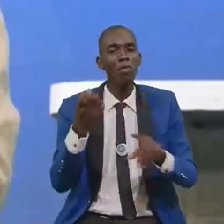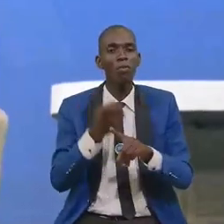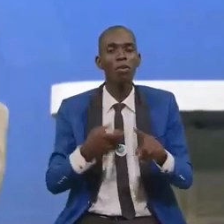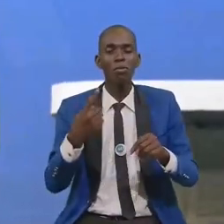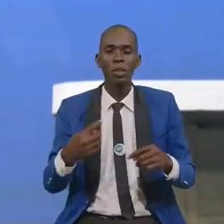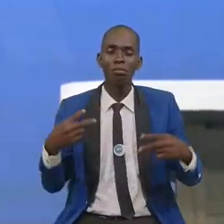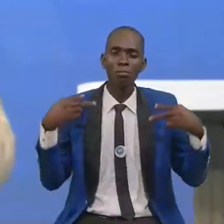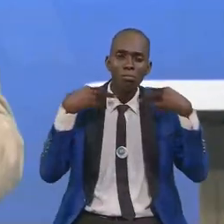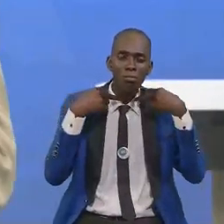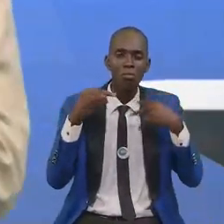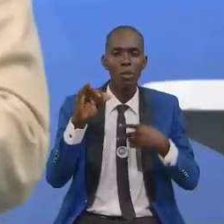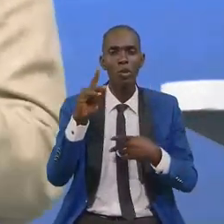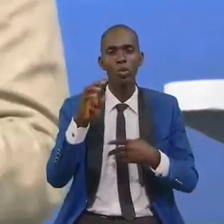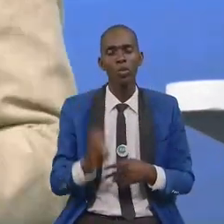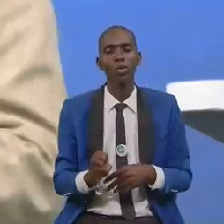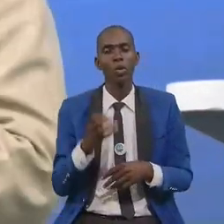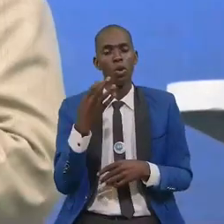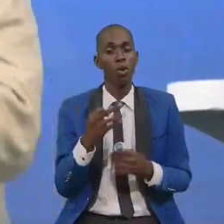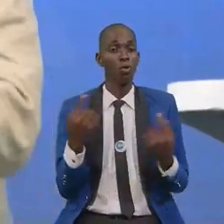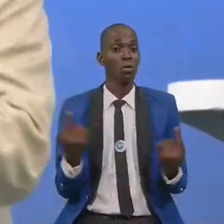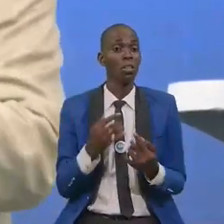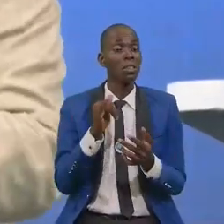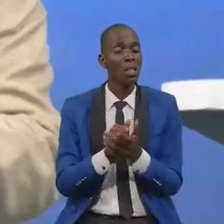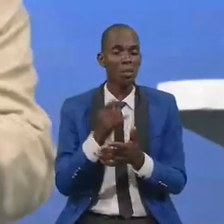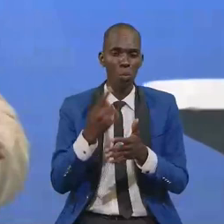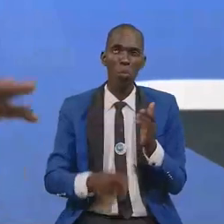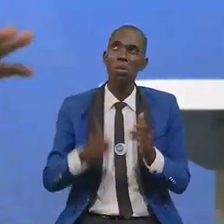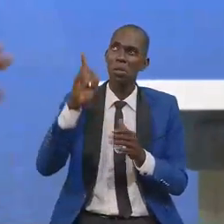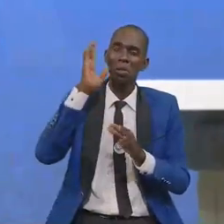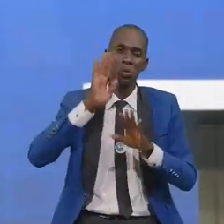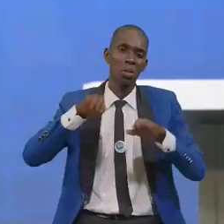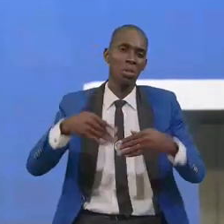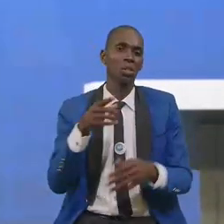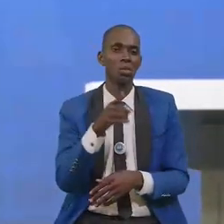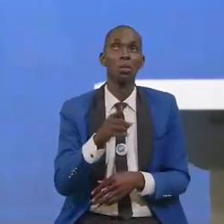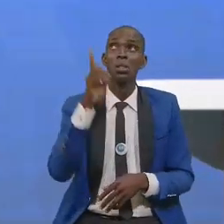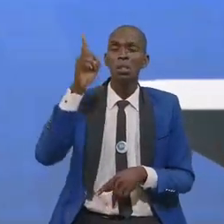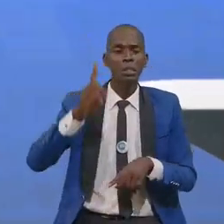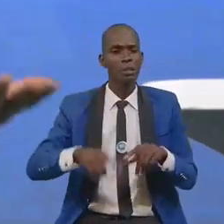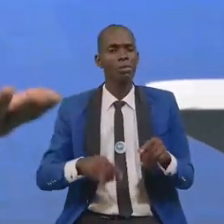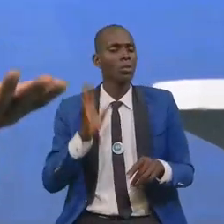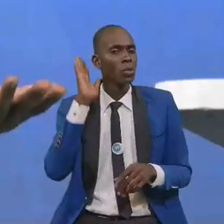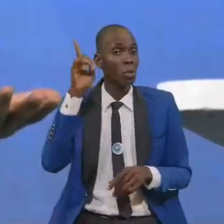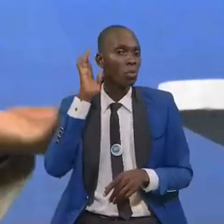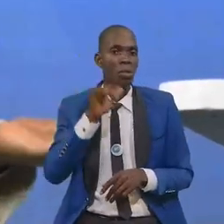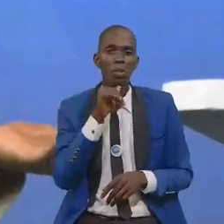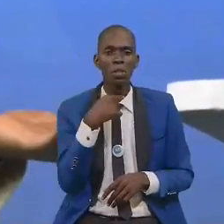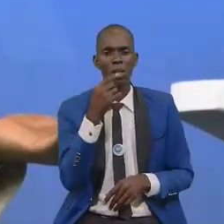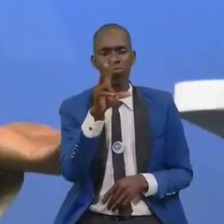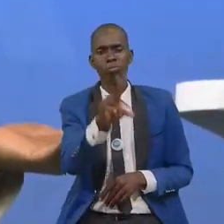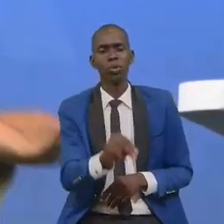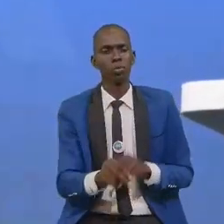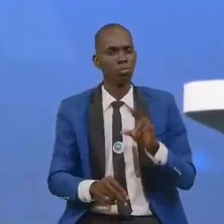qui me retenait lié c'est exactement ce qu'il va te donner il ne va pas te dire non Jésus a dit